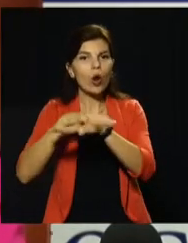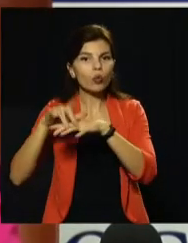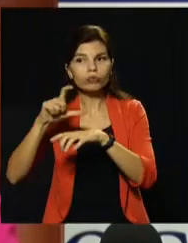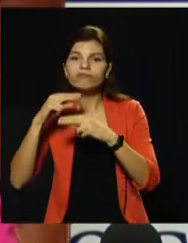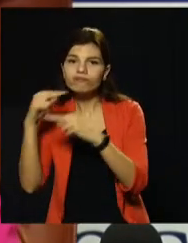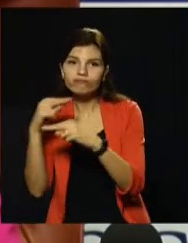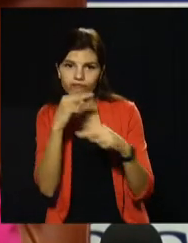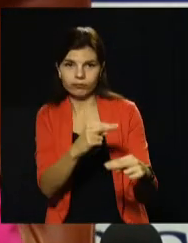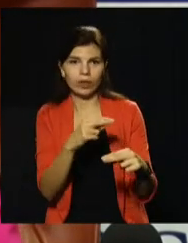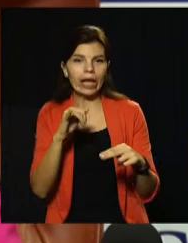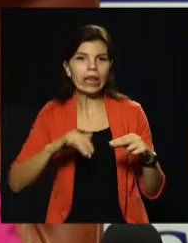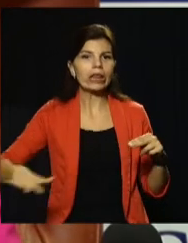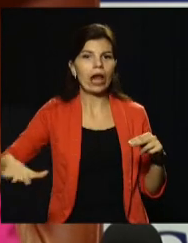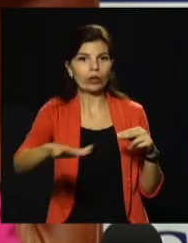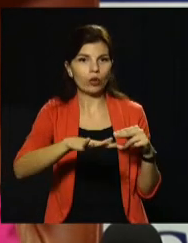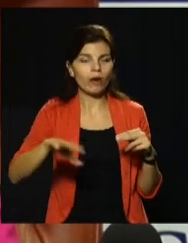и территорий.